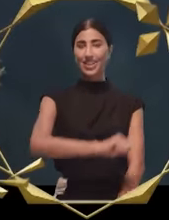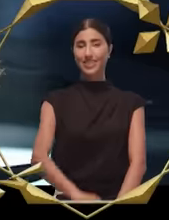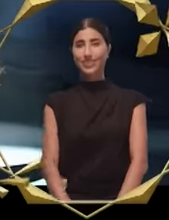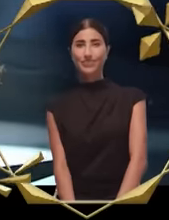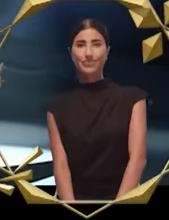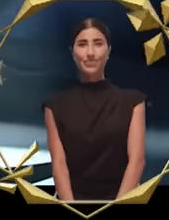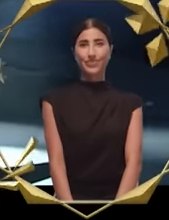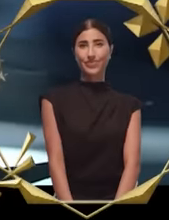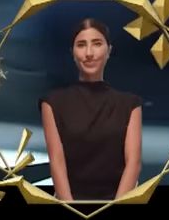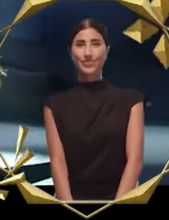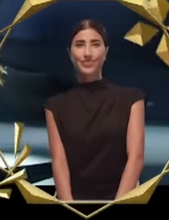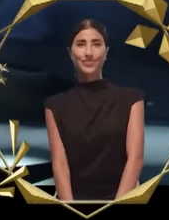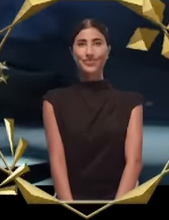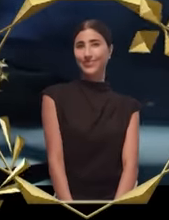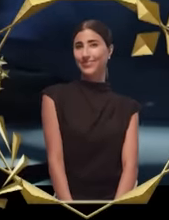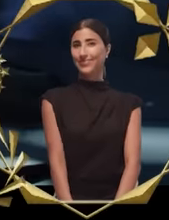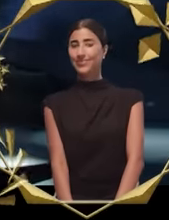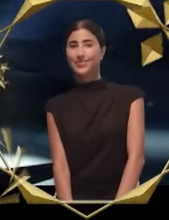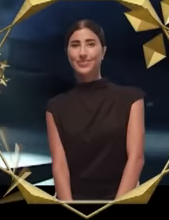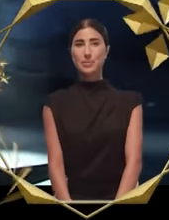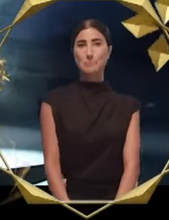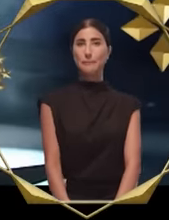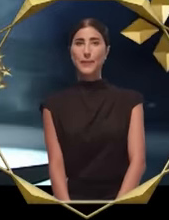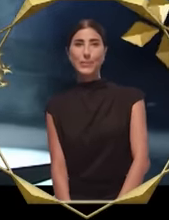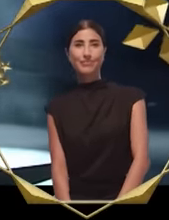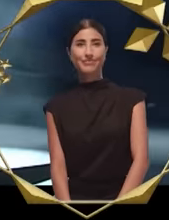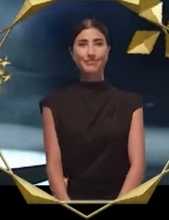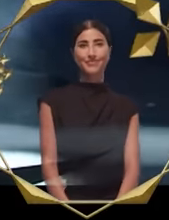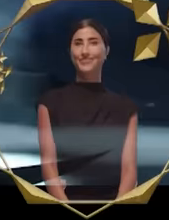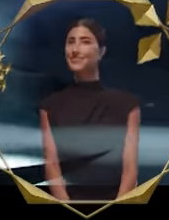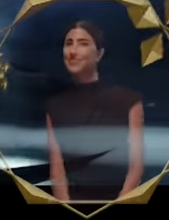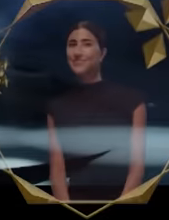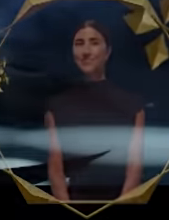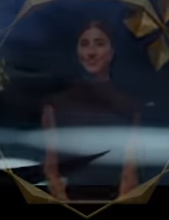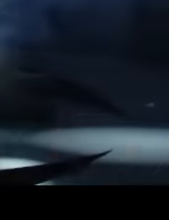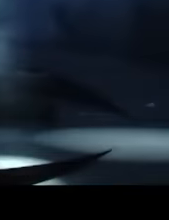زين إلا بنت اسمها زين